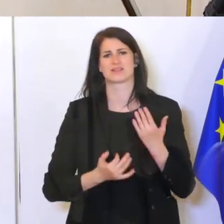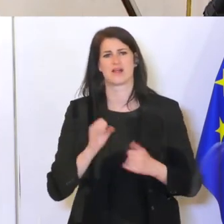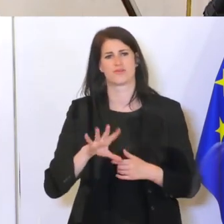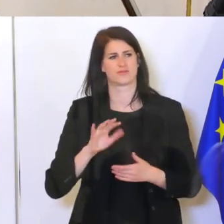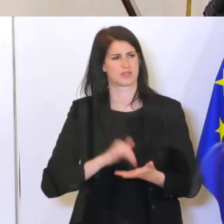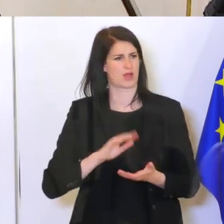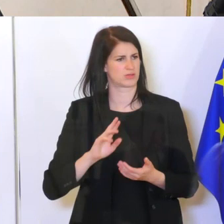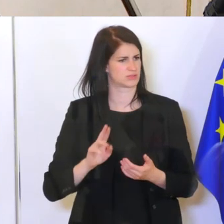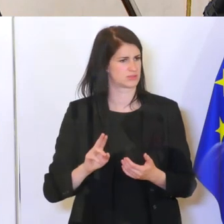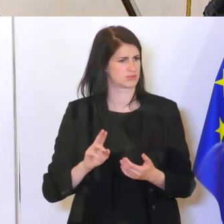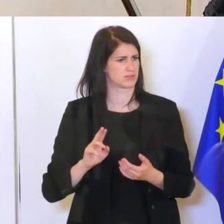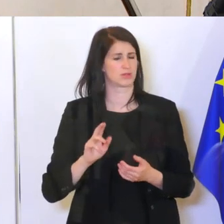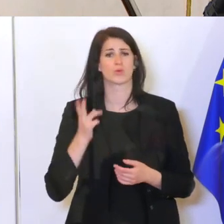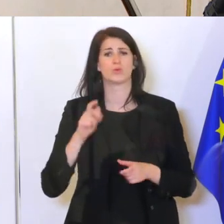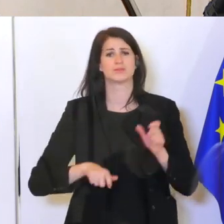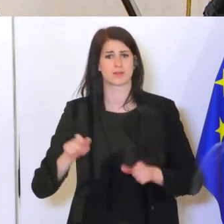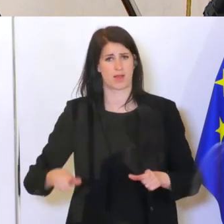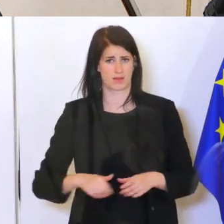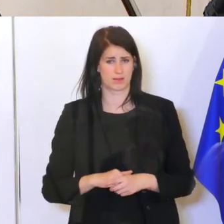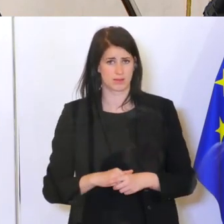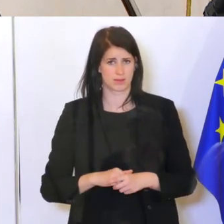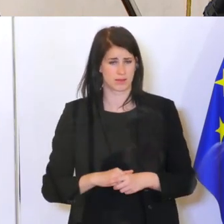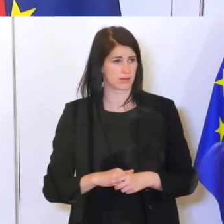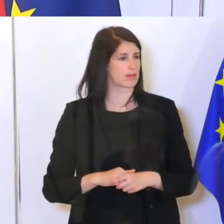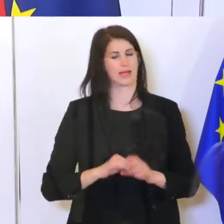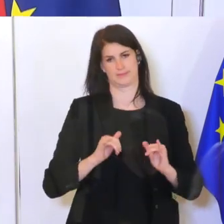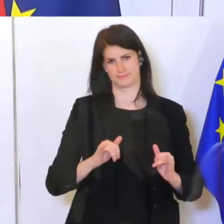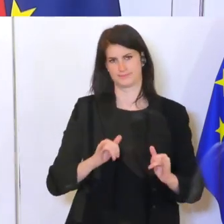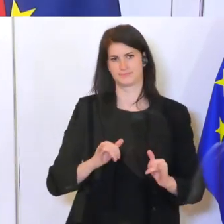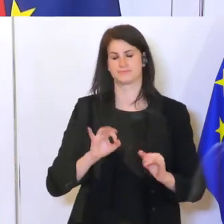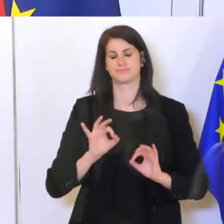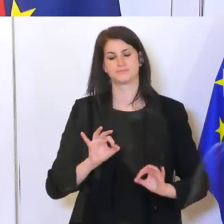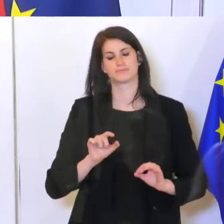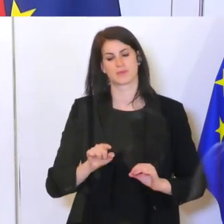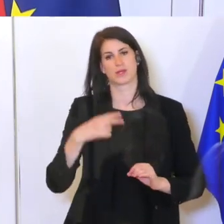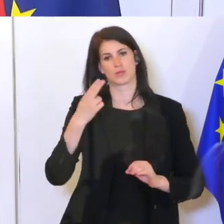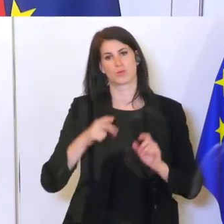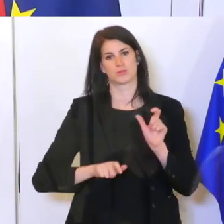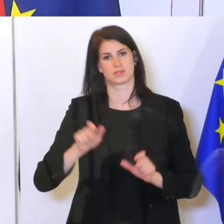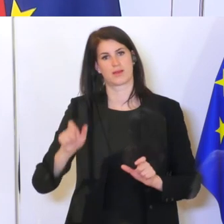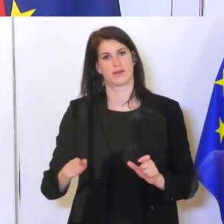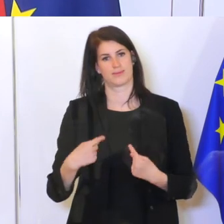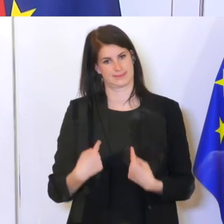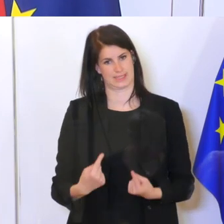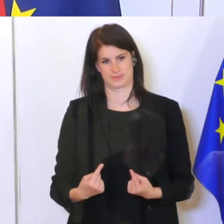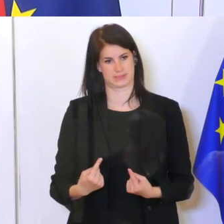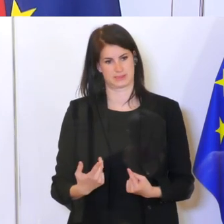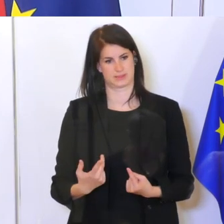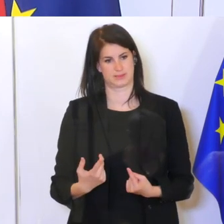Künstlern wollen Sie damit, meinen Sie mit diesen 1.000 Euro pro Monat? Das sind die Künstlerinnen und Künstler,